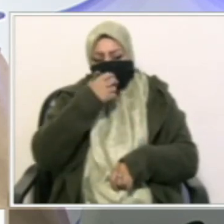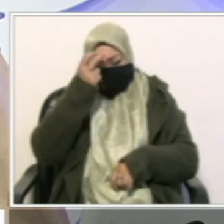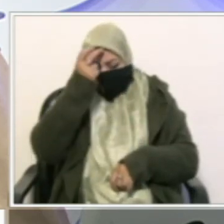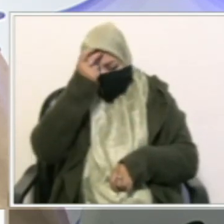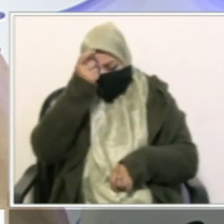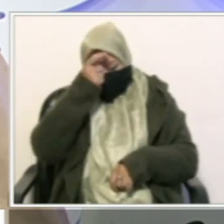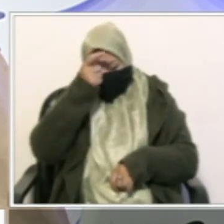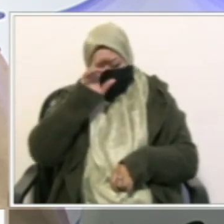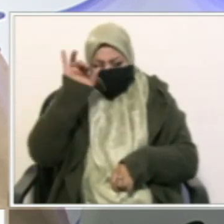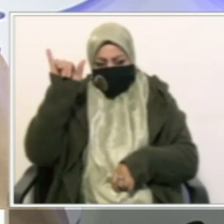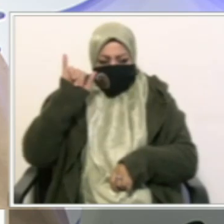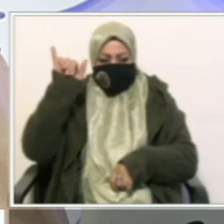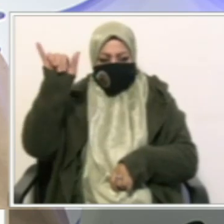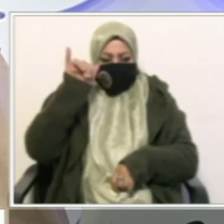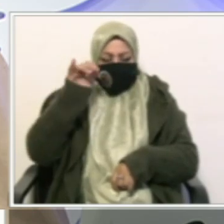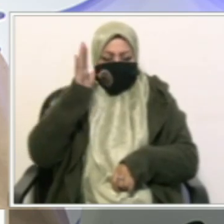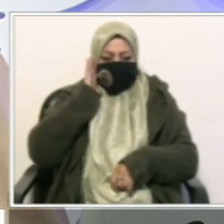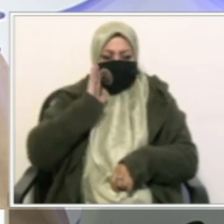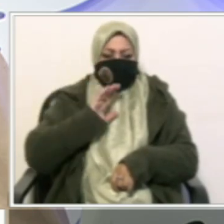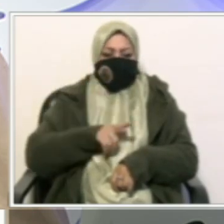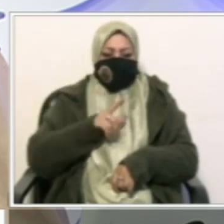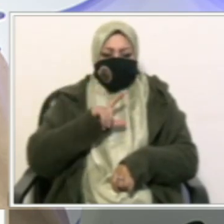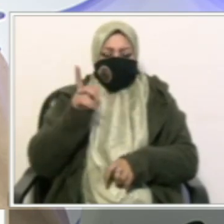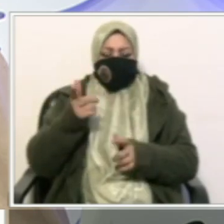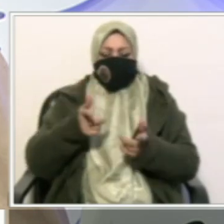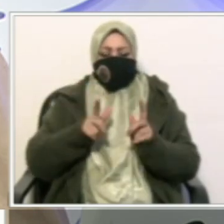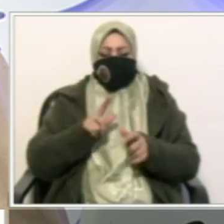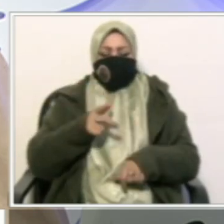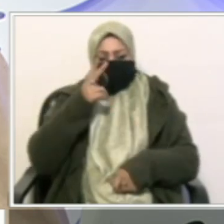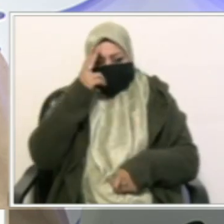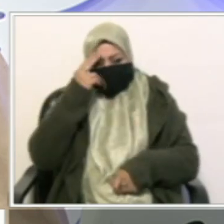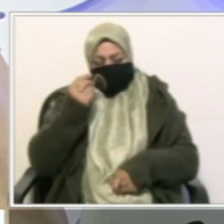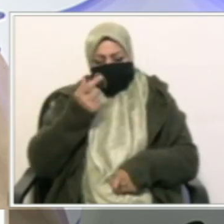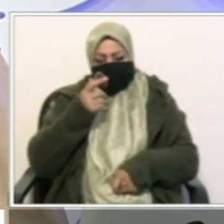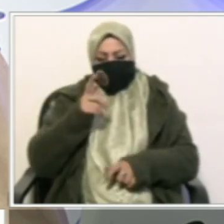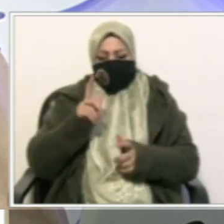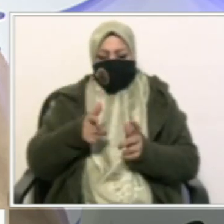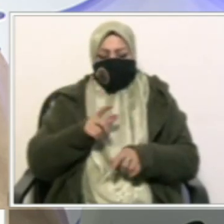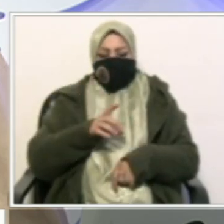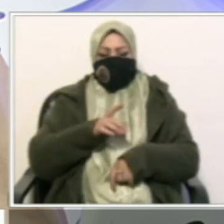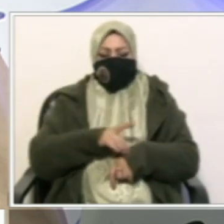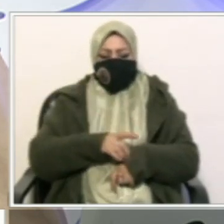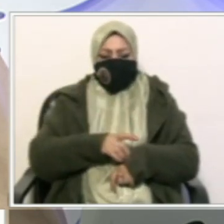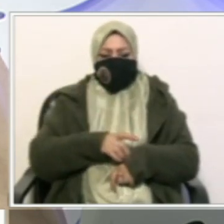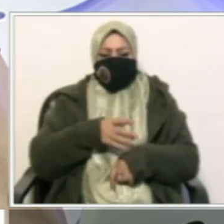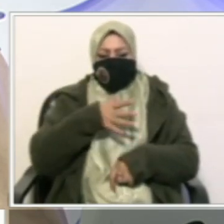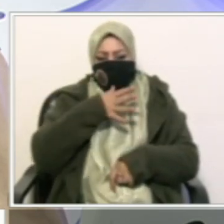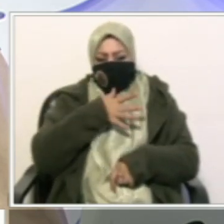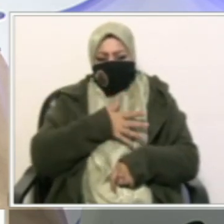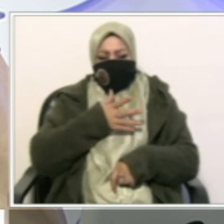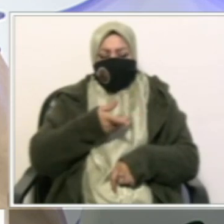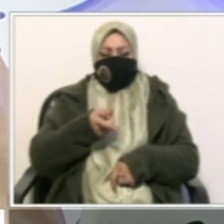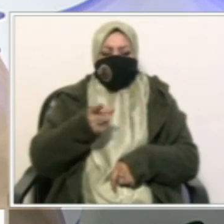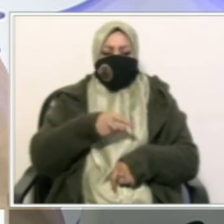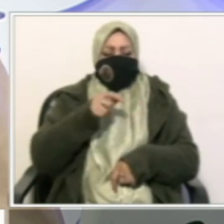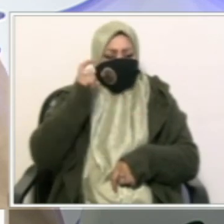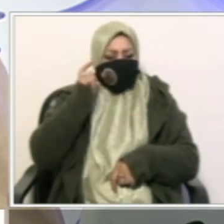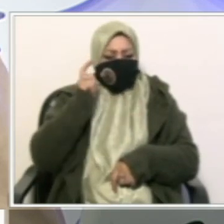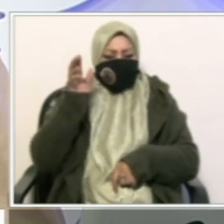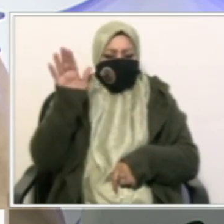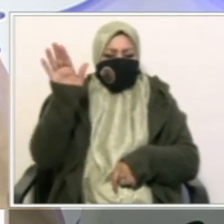وفي الصهاينة واللي دمروا في أفغانستان وفي العراق وفي سوريا وفلسطين وهم يخدموا غادي يقدموا خدمة أعداء